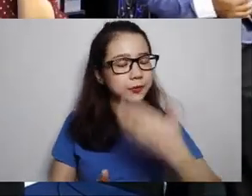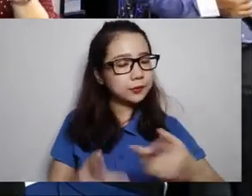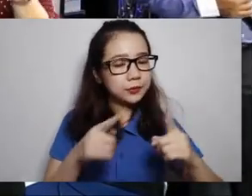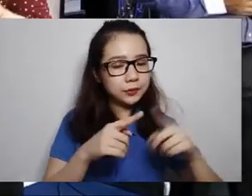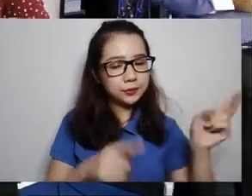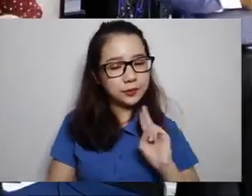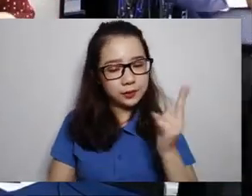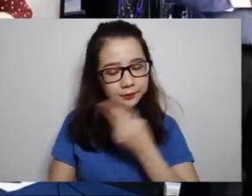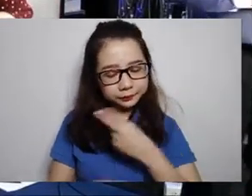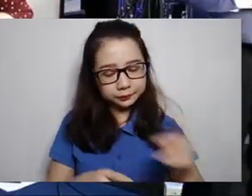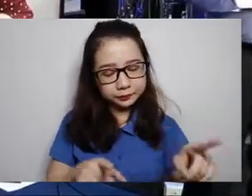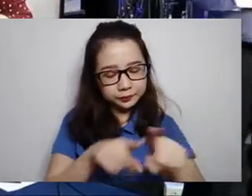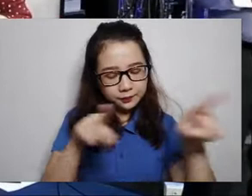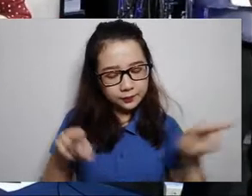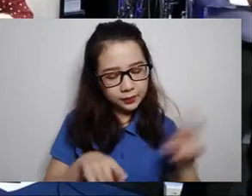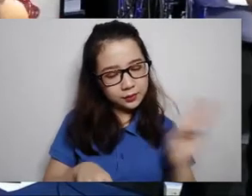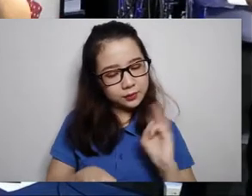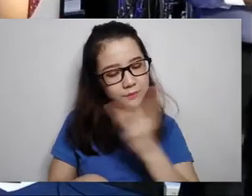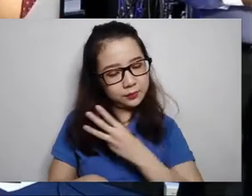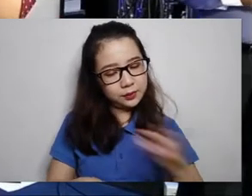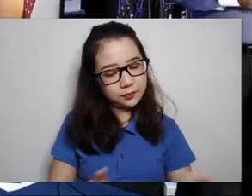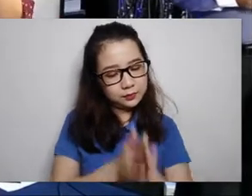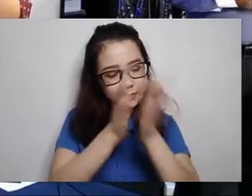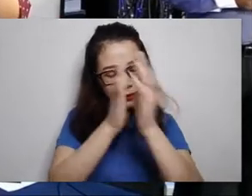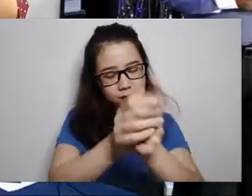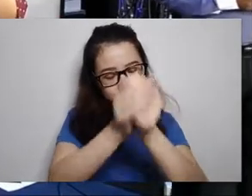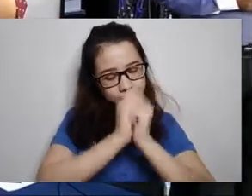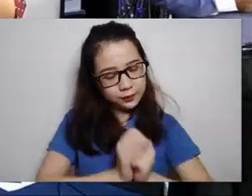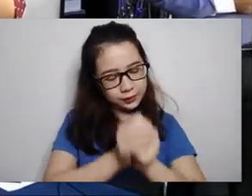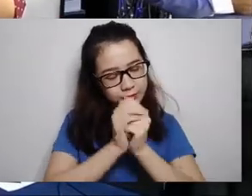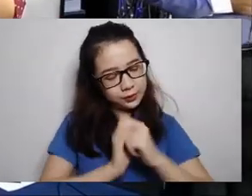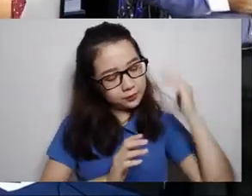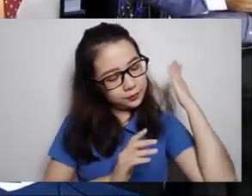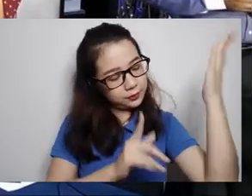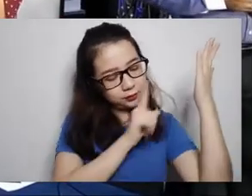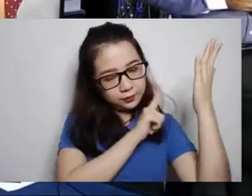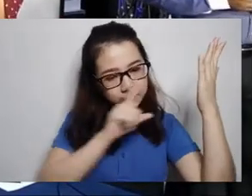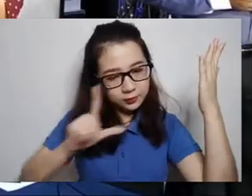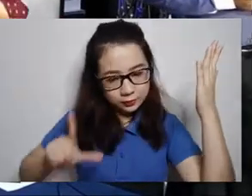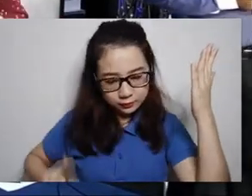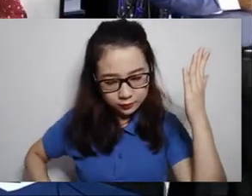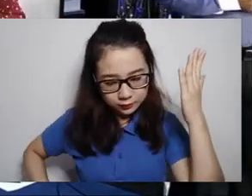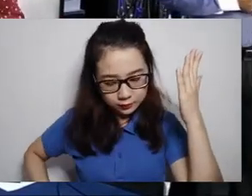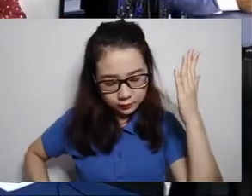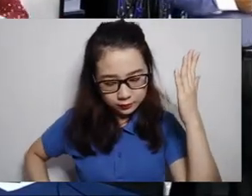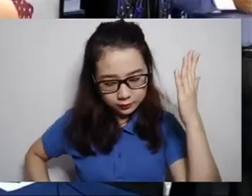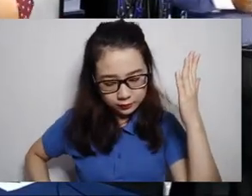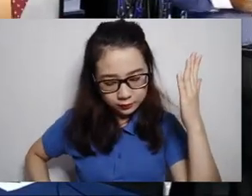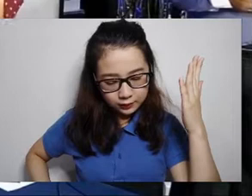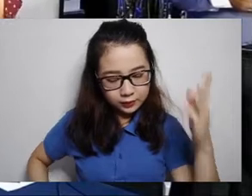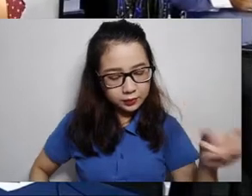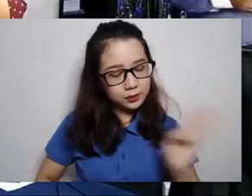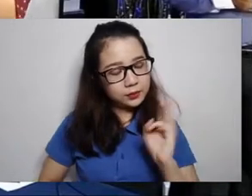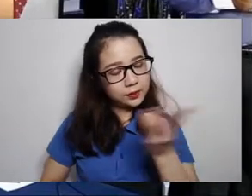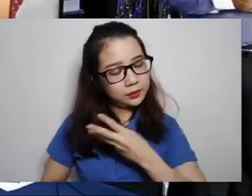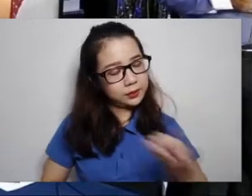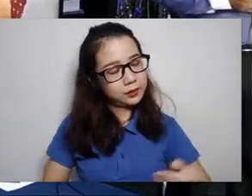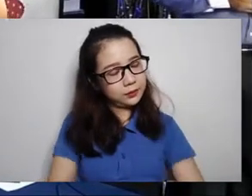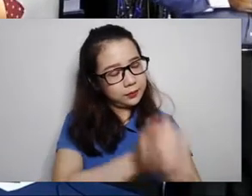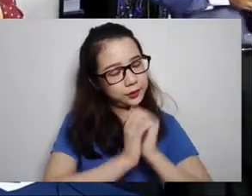aming pagpupuri, Lord God, that we will worship you, Lord, not only with words, but we will worship you